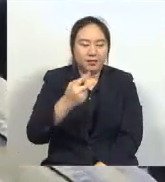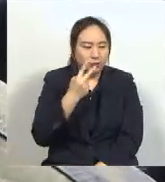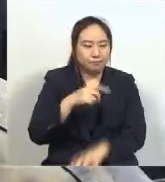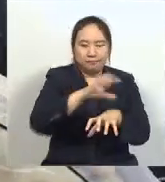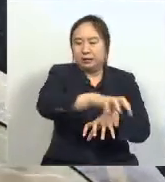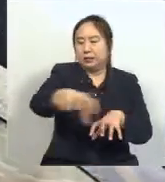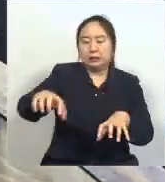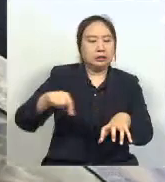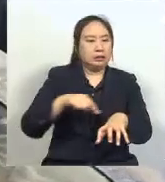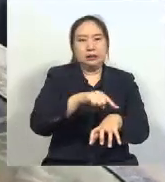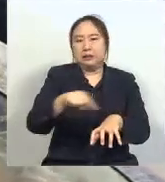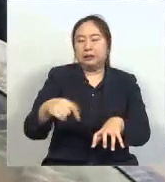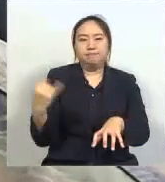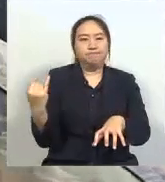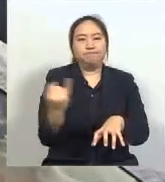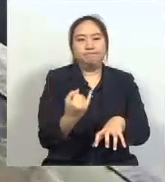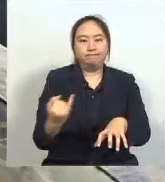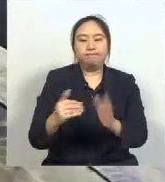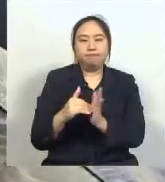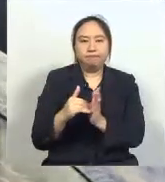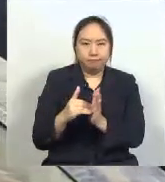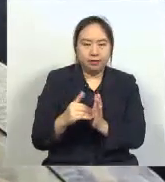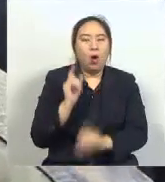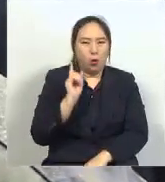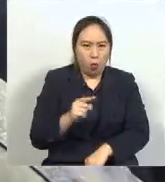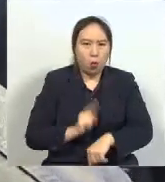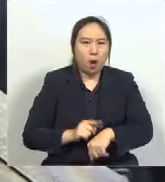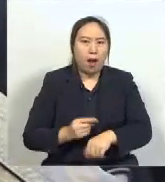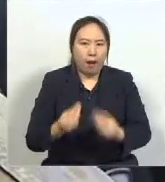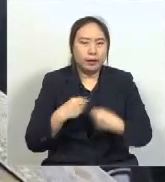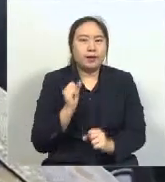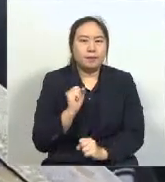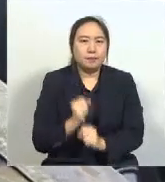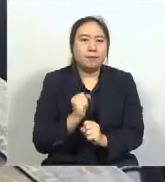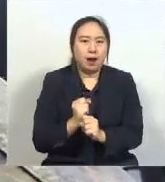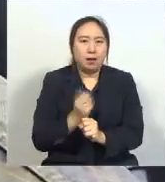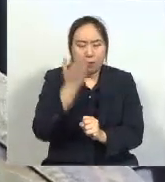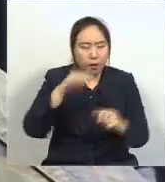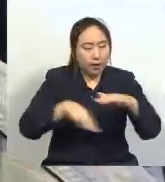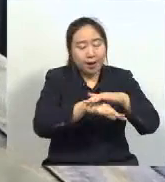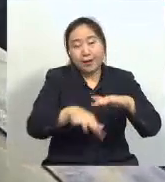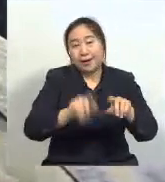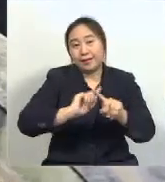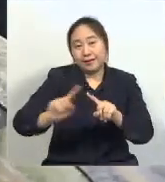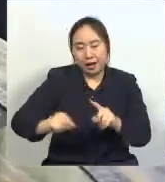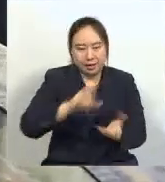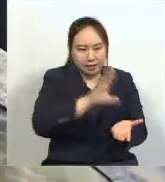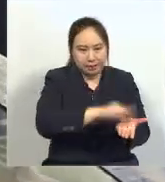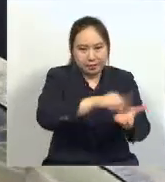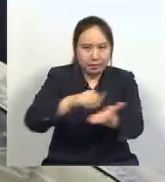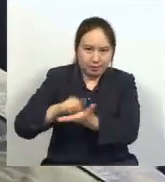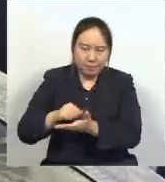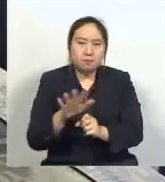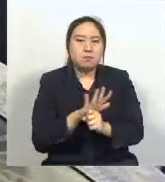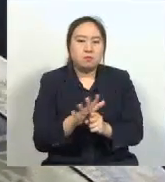ครับก็ต้องขอเวลาทำงานสักระยะหนึ่งนะครับเพราะว่าหลักฐานต่างๆที่เกิดเหตุเราก็ได้พอสมควรนะครับ